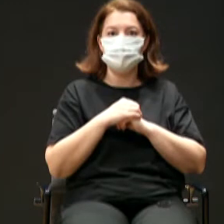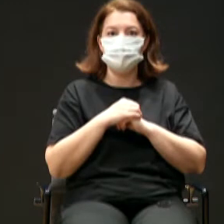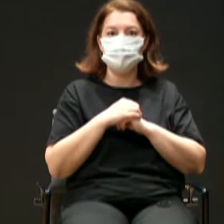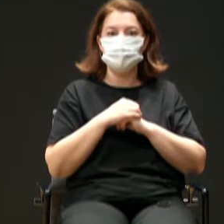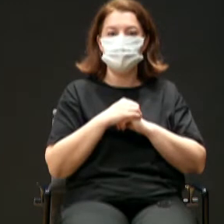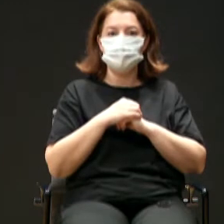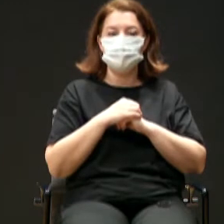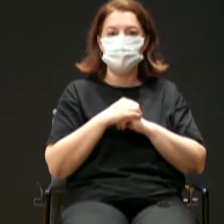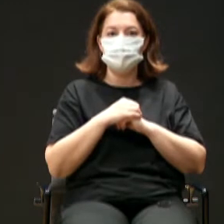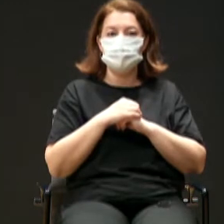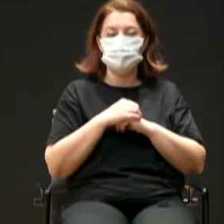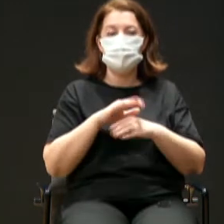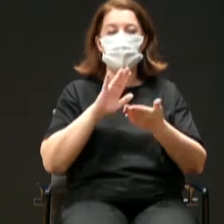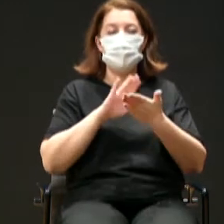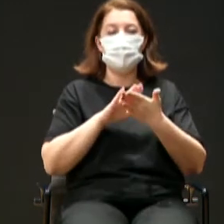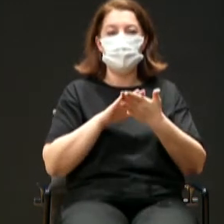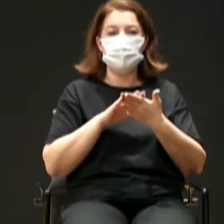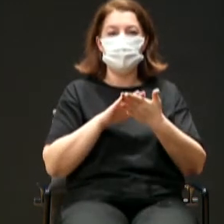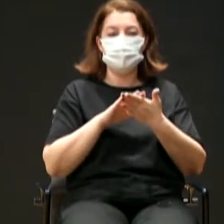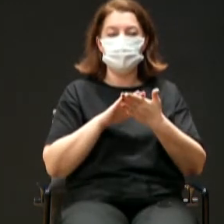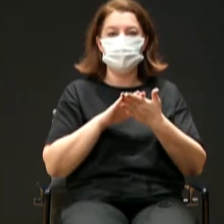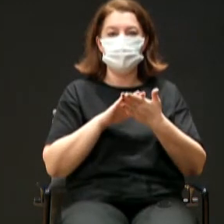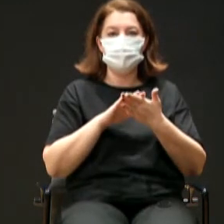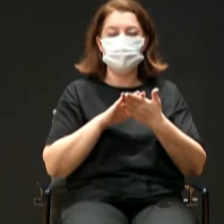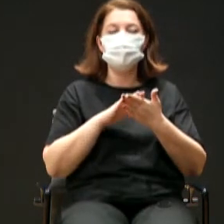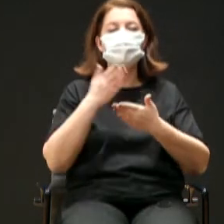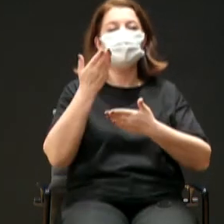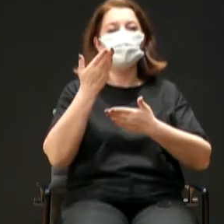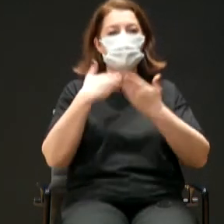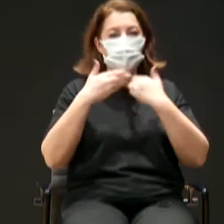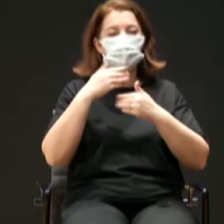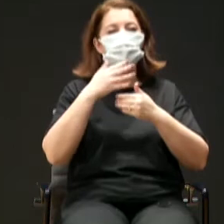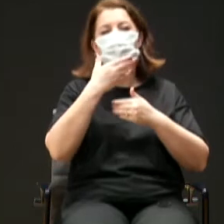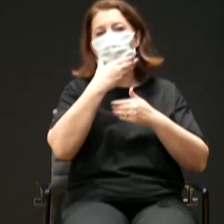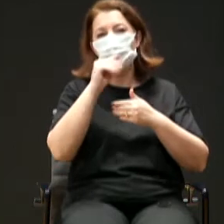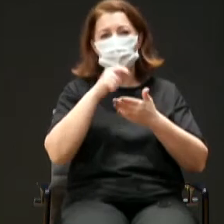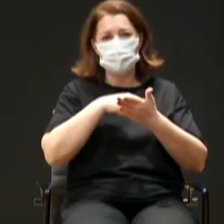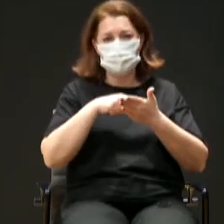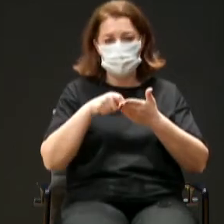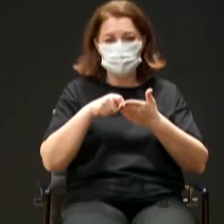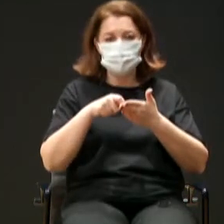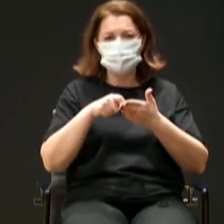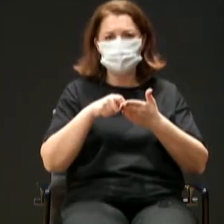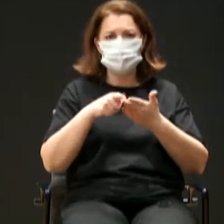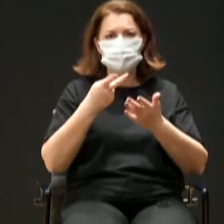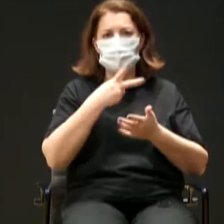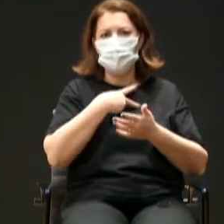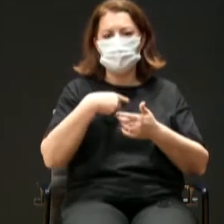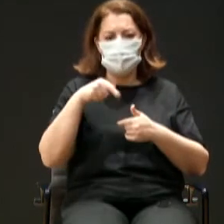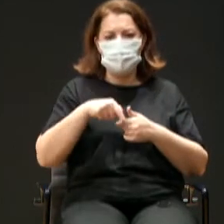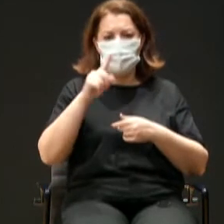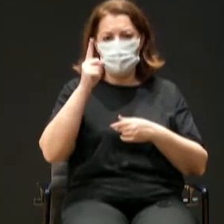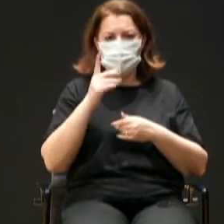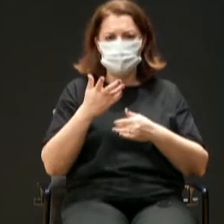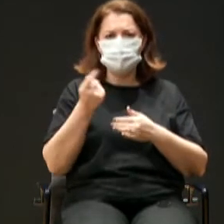Evet, arkadaşlarım yine anlattı emeklilerin maaş şeylerini. Arkadaşlar, belediye yönetiyorsunuz.